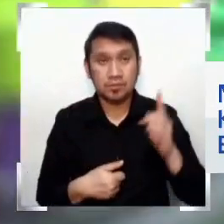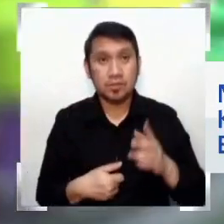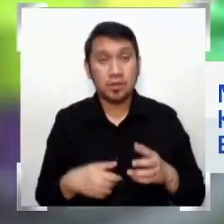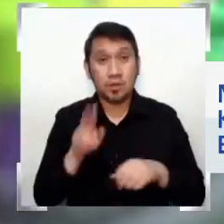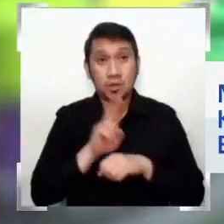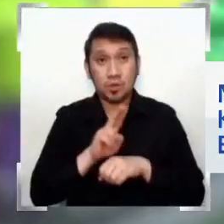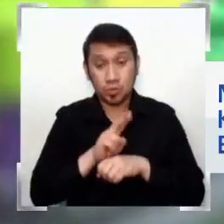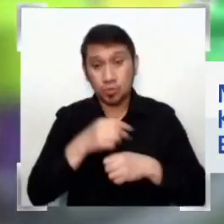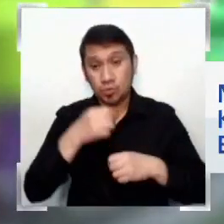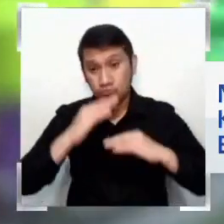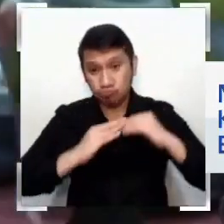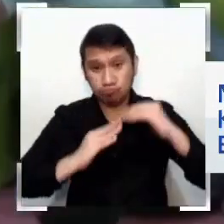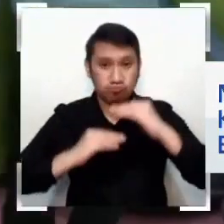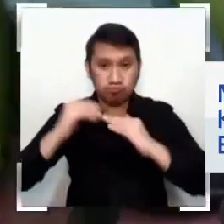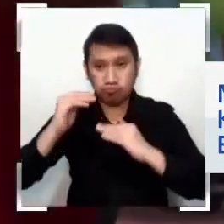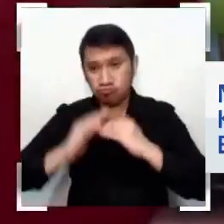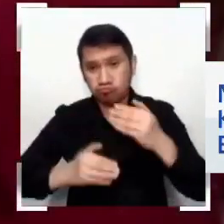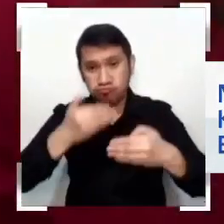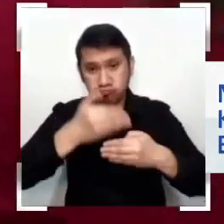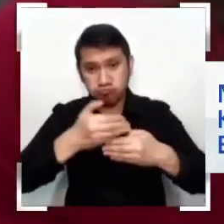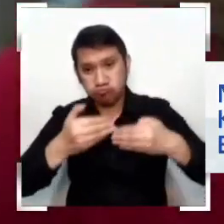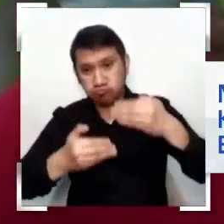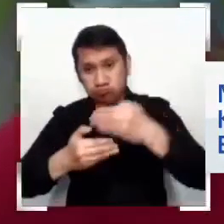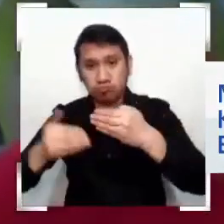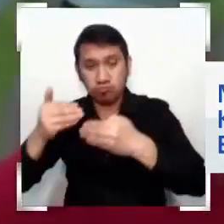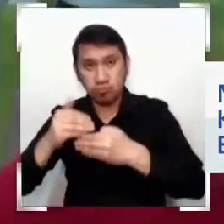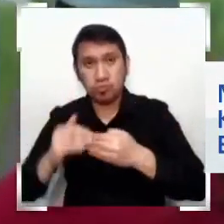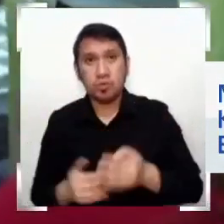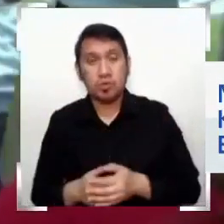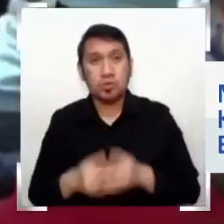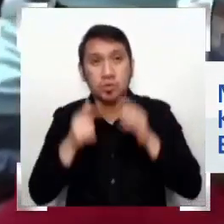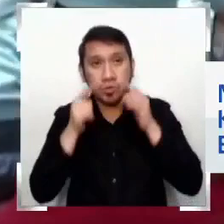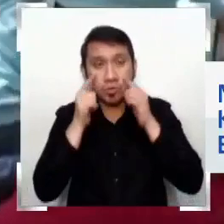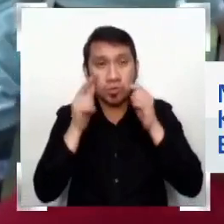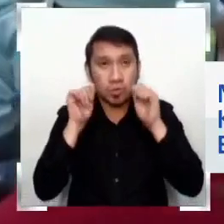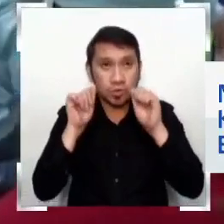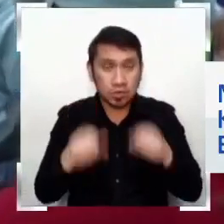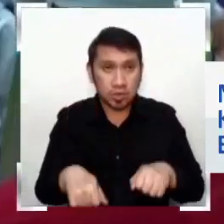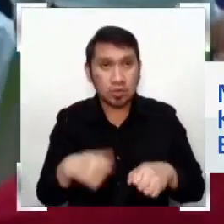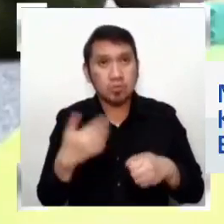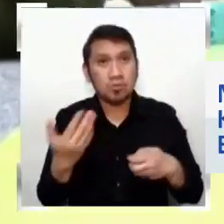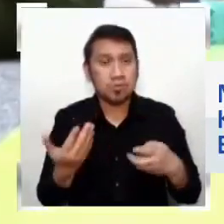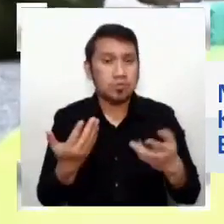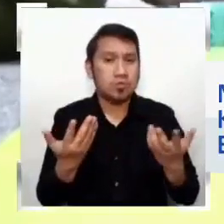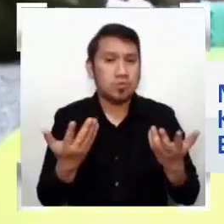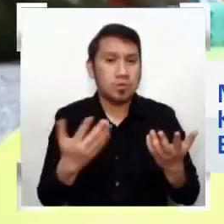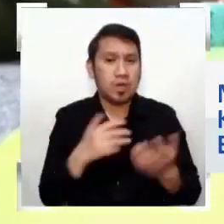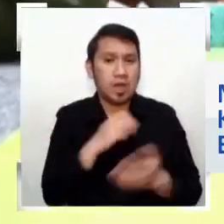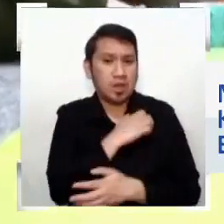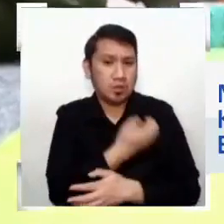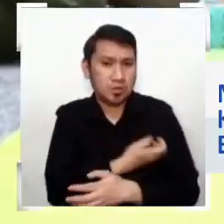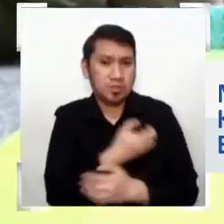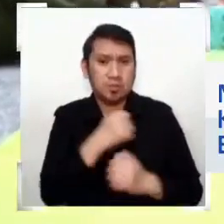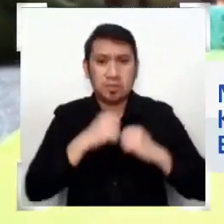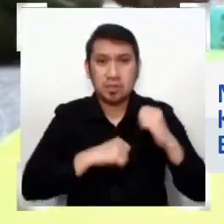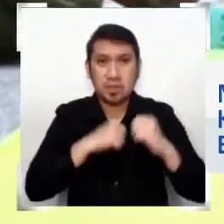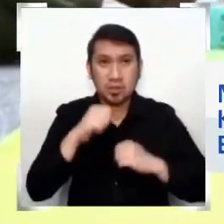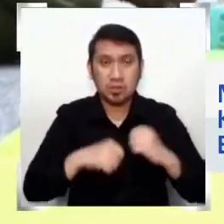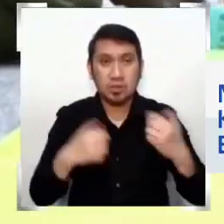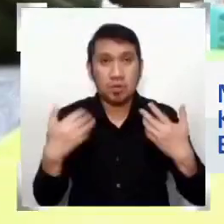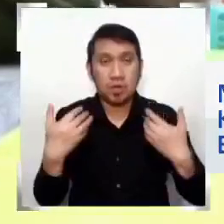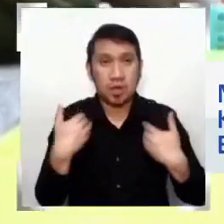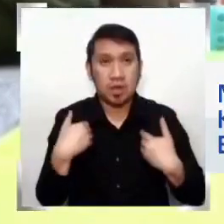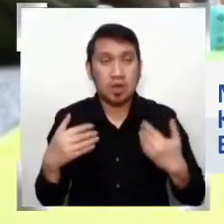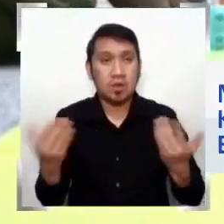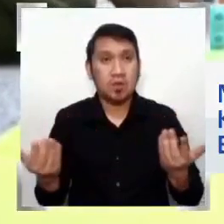blocks, bumuo sila ng iba't ibang strukturang mistulang renewable energy structures. Ilan sa nagawa nila ang maliliit na versyon ng wind